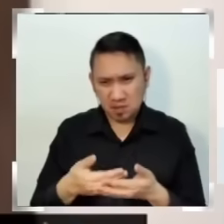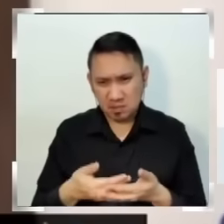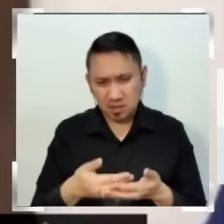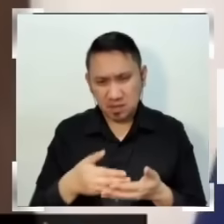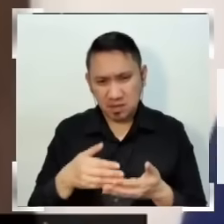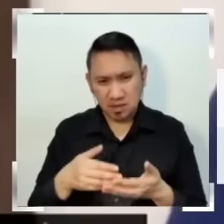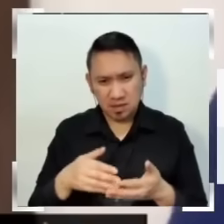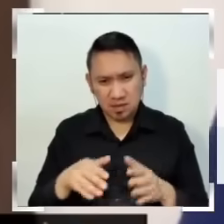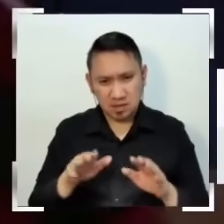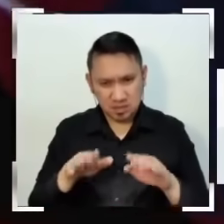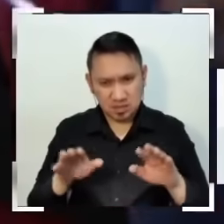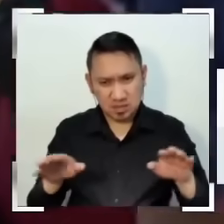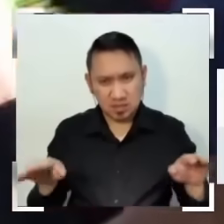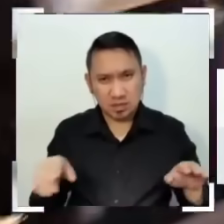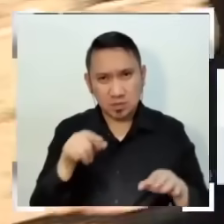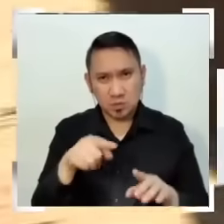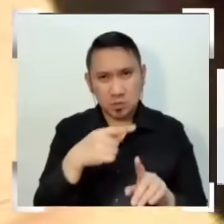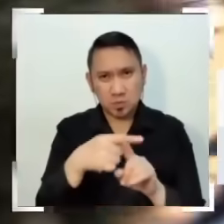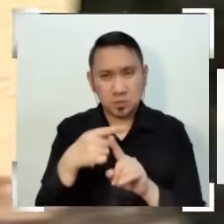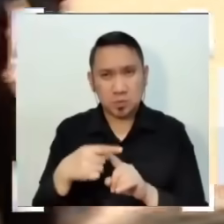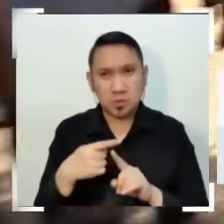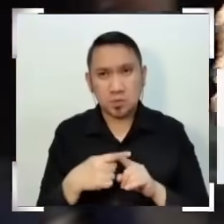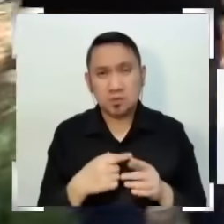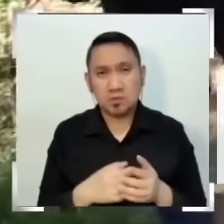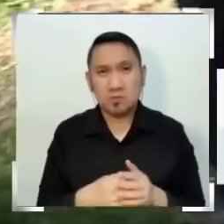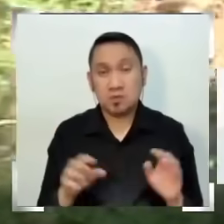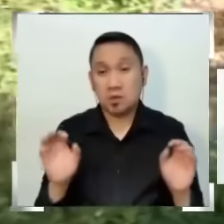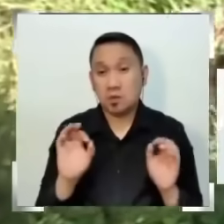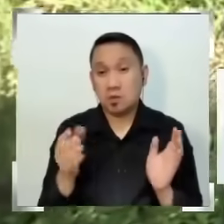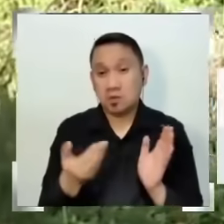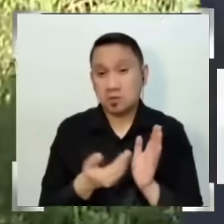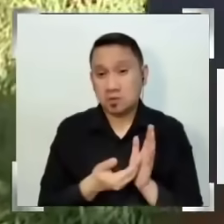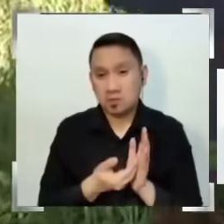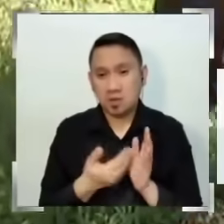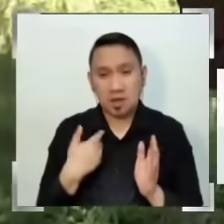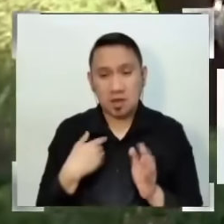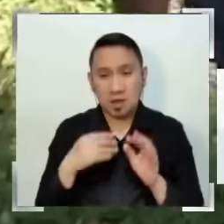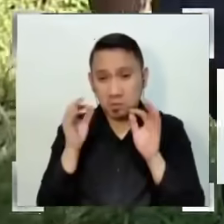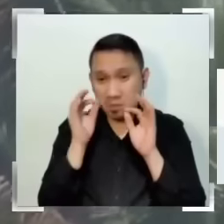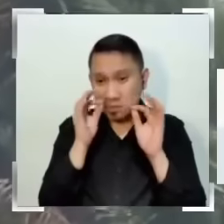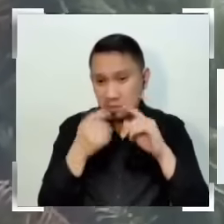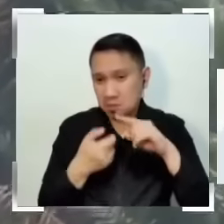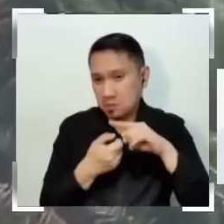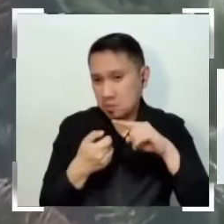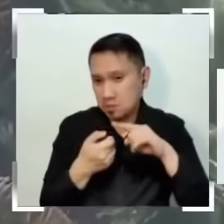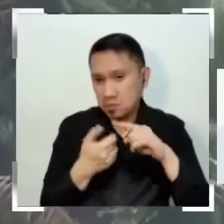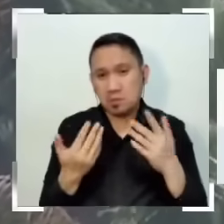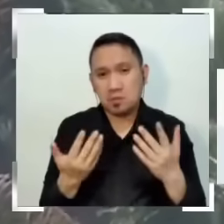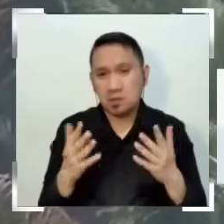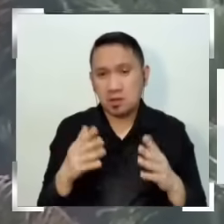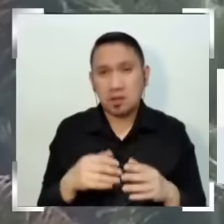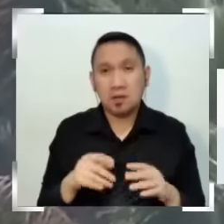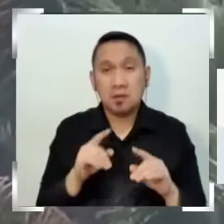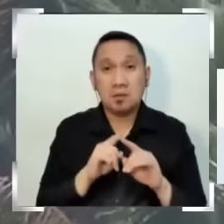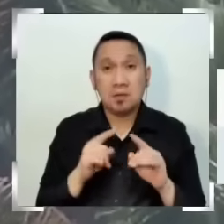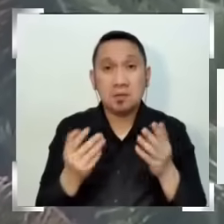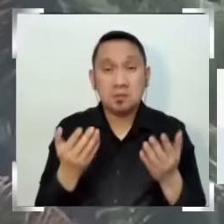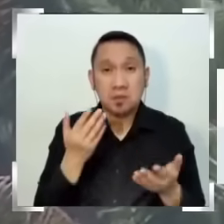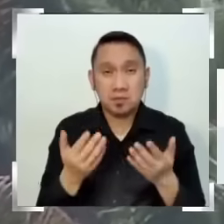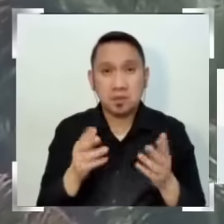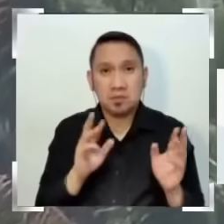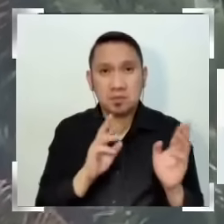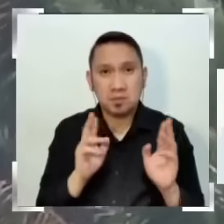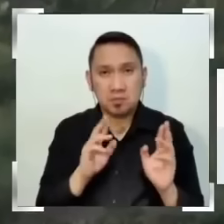sa libingan. Wala raw ebidensya ang May Shabu Laboratory at Private Army ang grupo, pero maaari raw napaghandaan ang pagdating